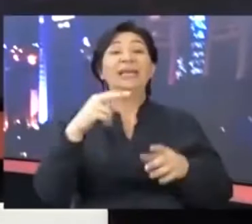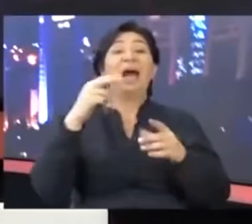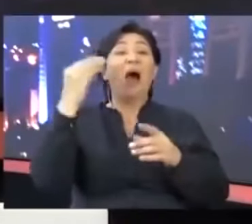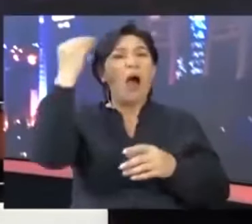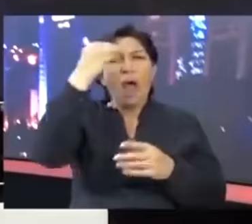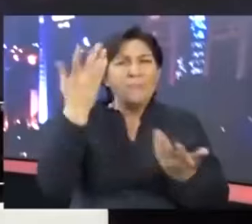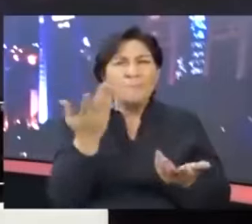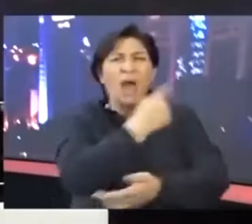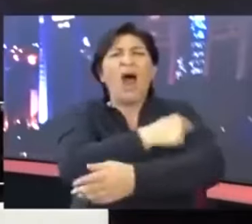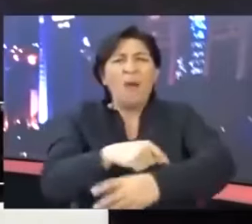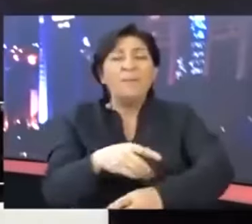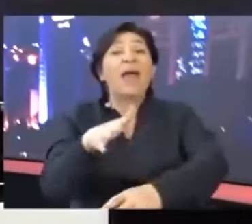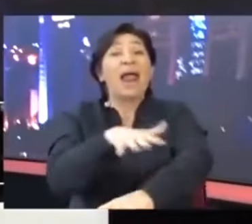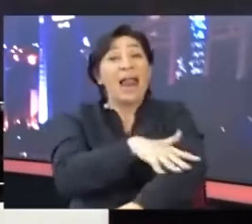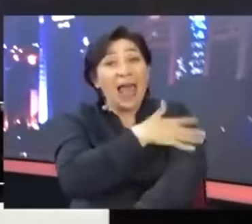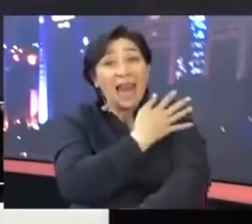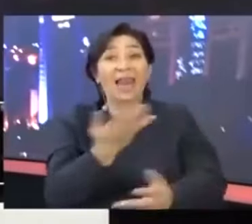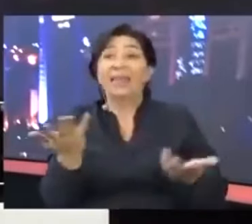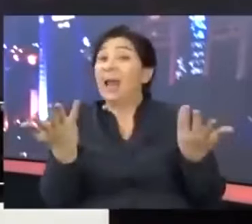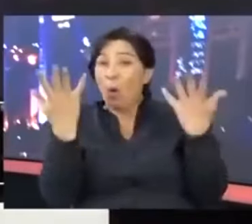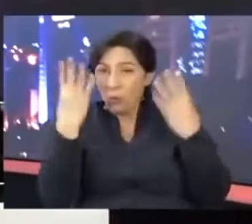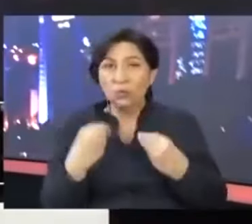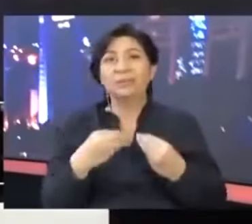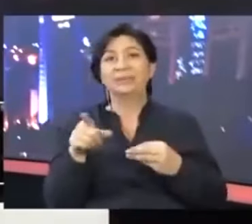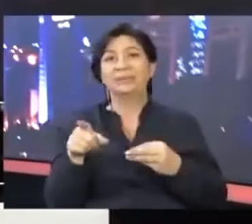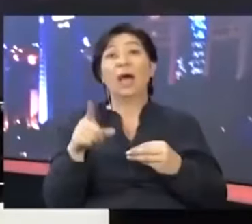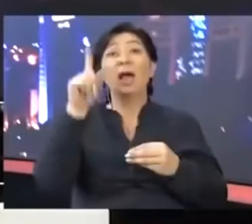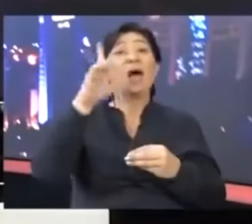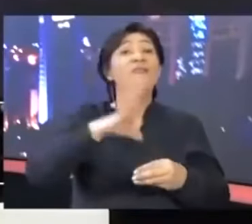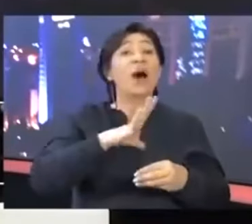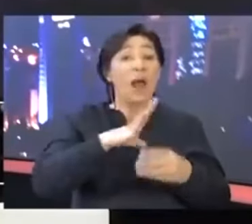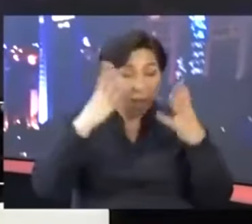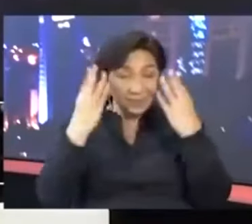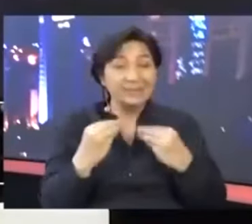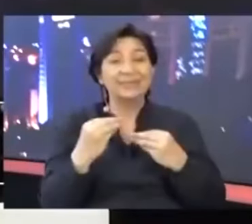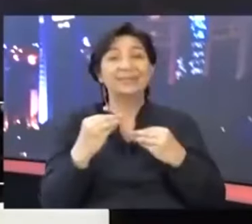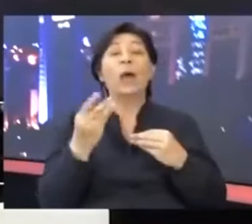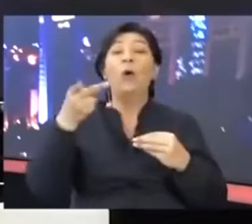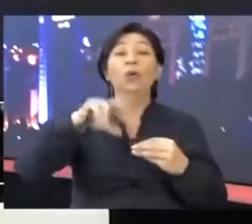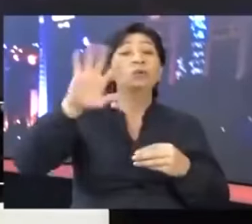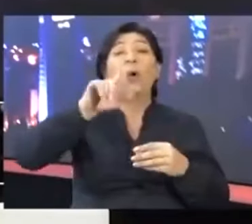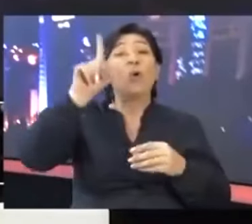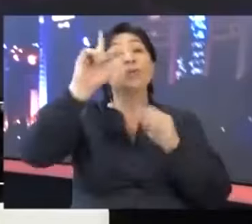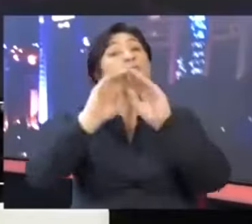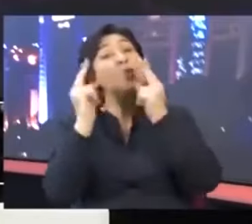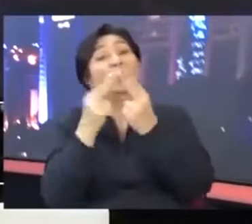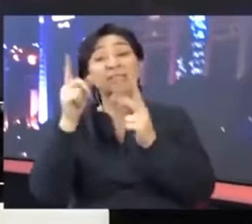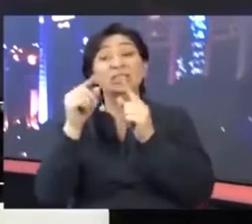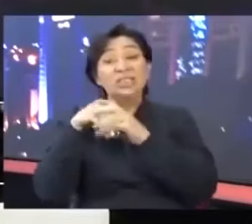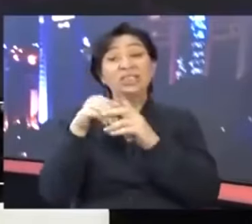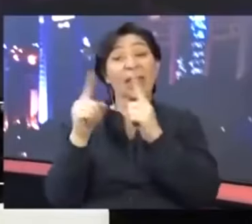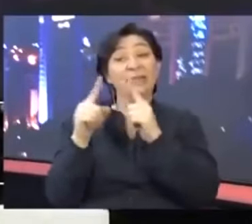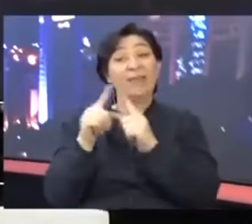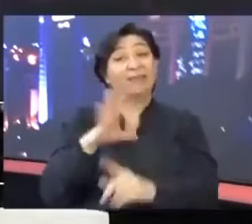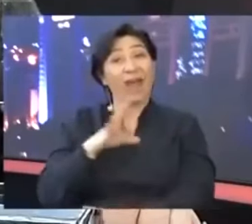haramını helalini anlasın Allah'ın varlığını anlasın ahirette hesap vereceğini anlasın dünyada hareketini